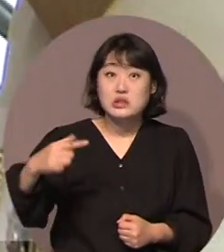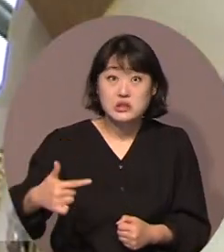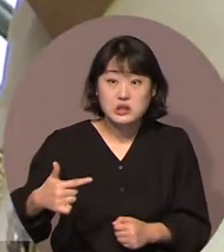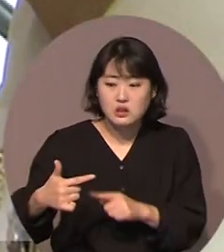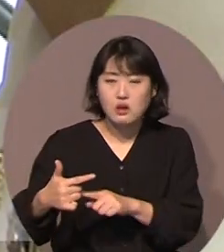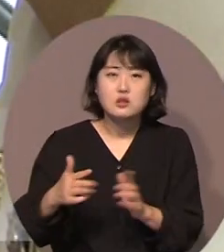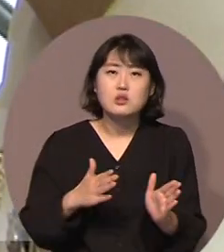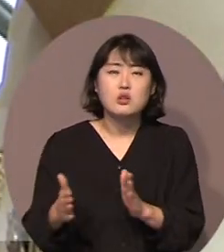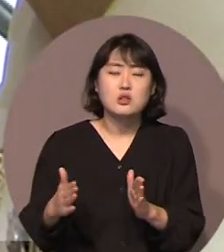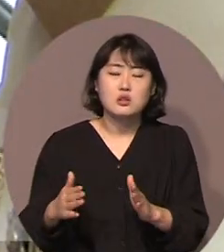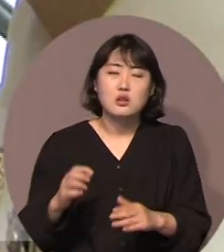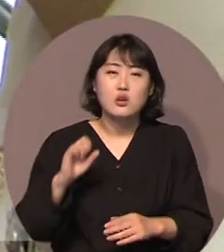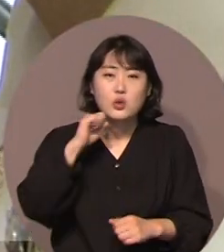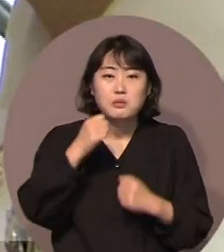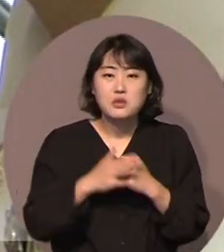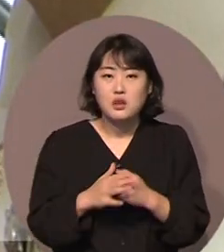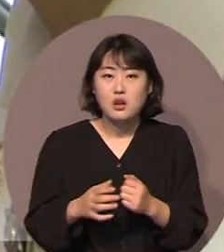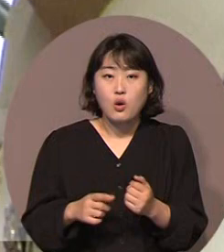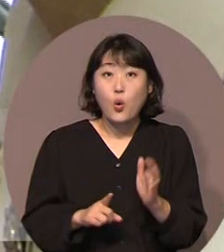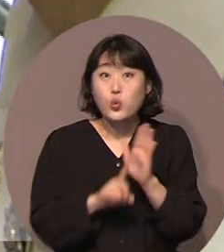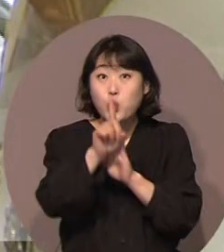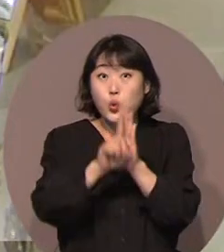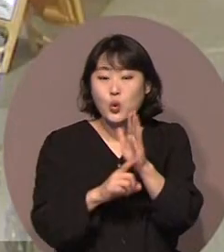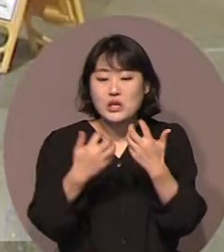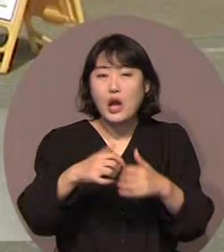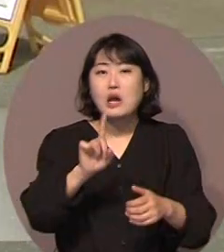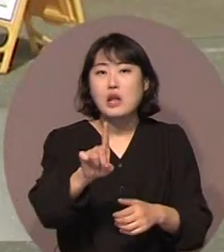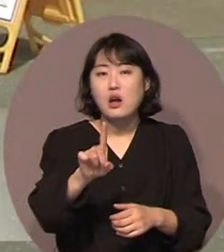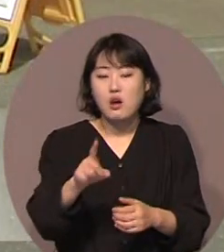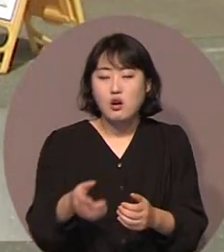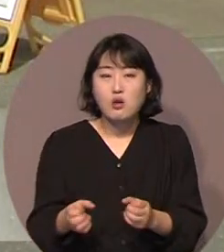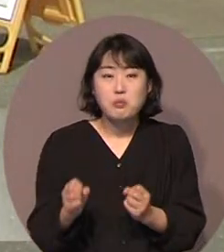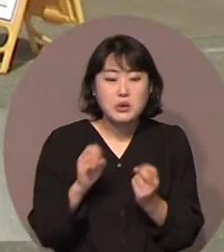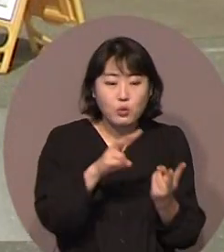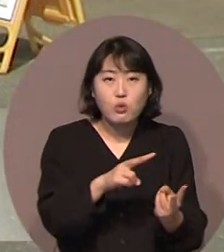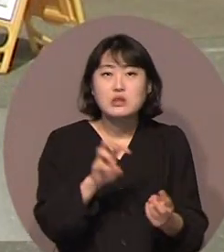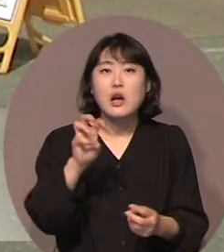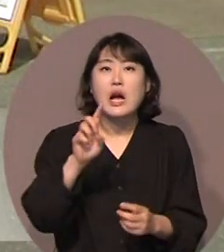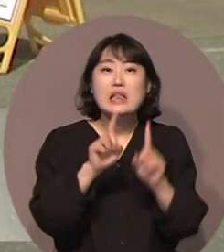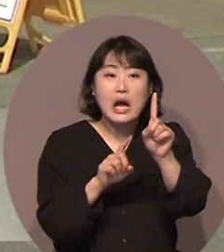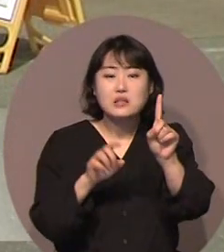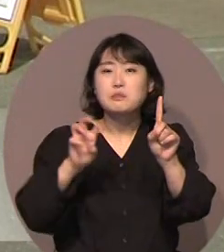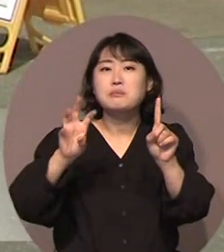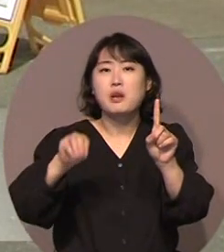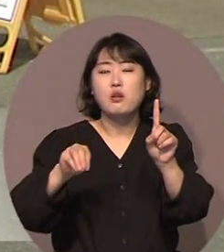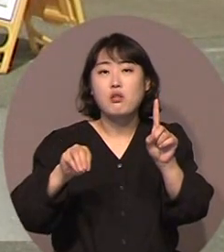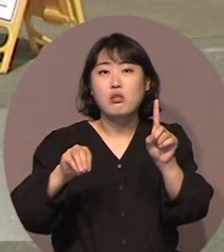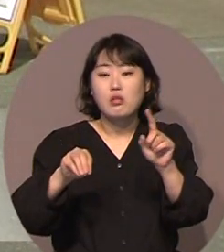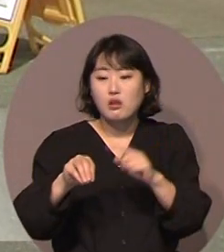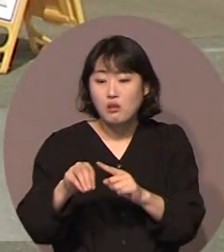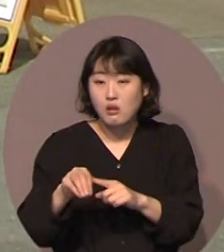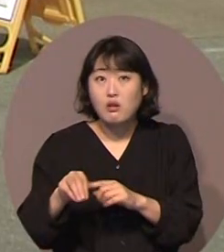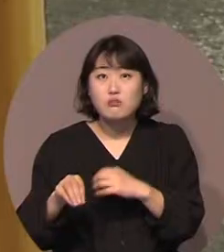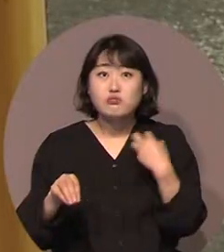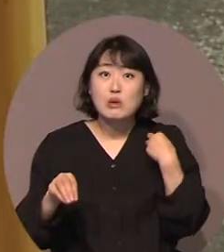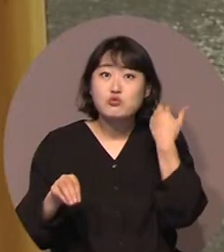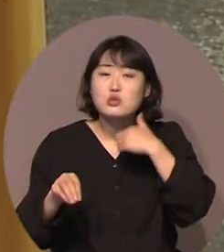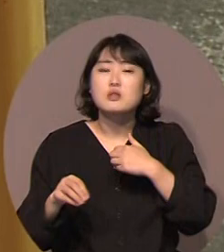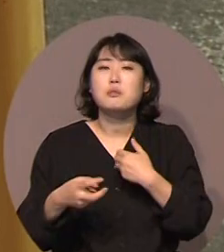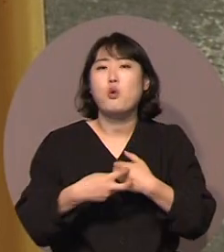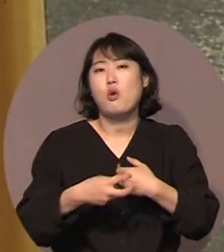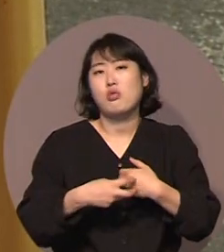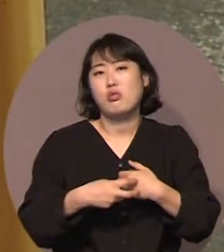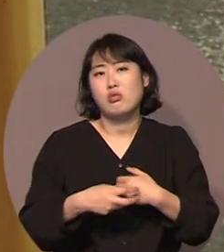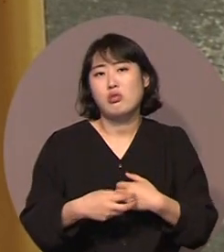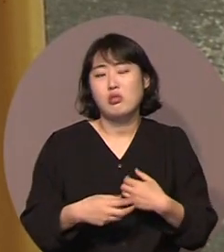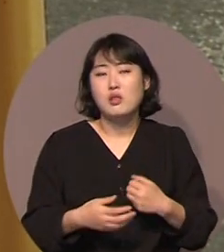처리가 까다롭다 보니 온도계 한계를 처리하는데도 운반비를 포함해 30만원이 들고이 비용은 모두 병이 의원 부담입니다